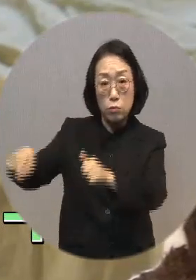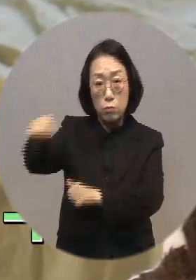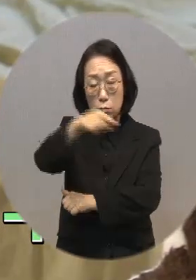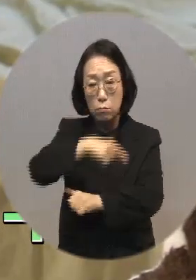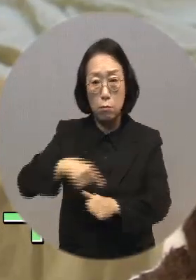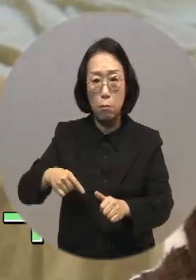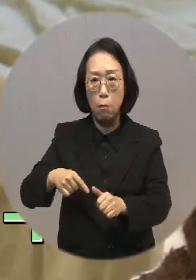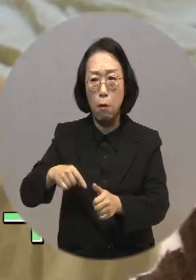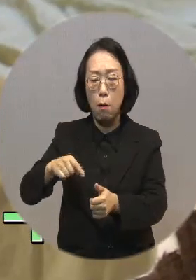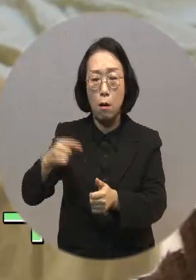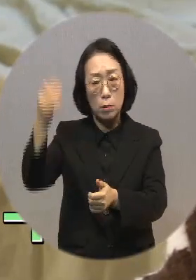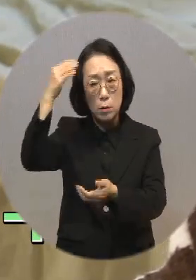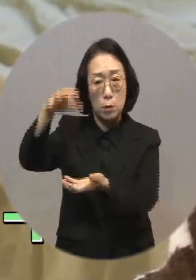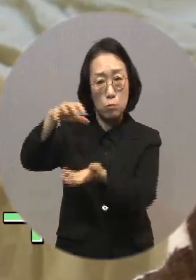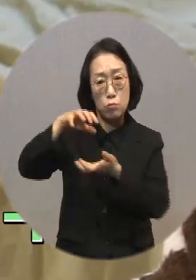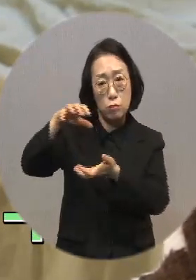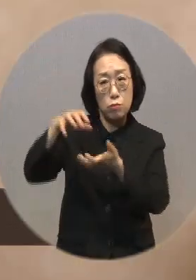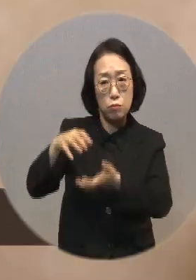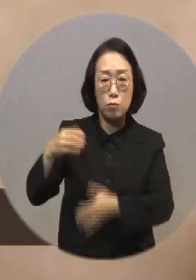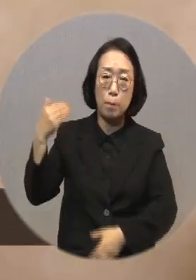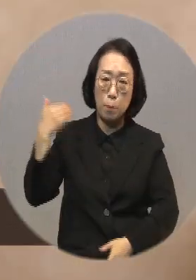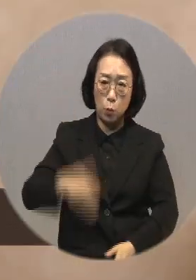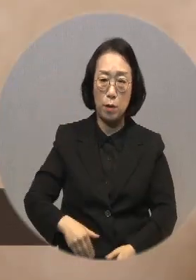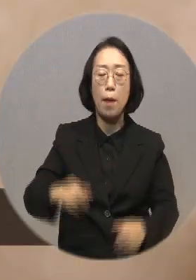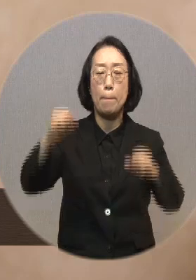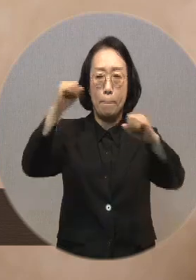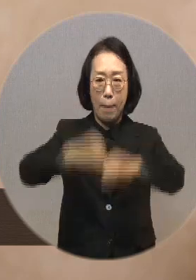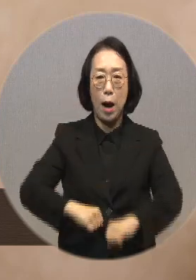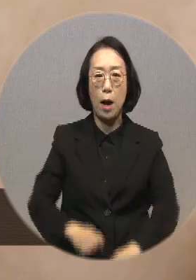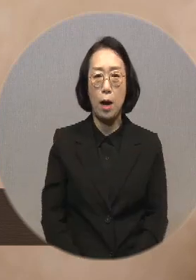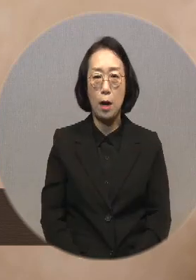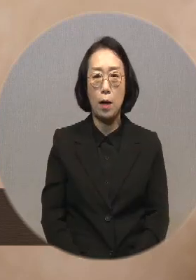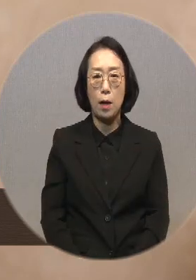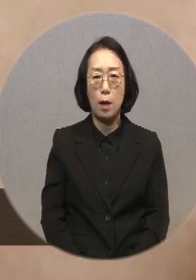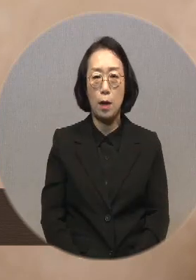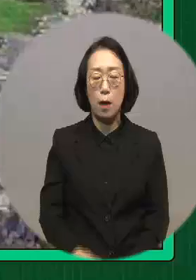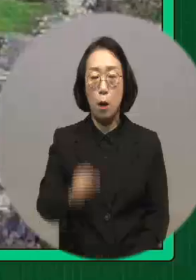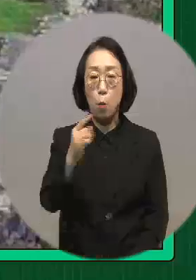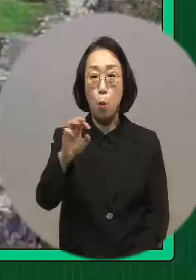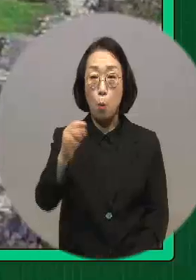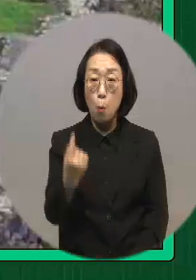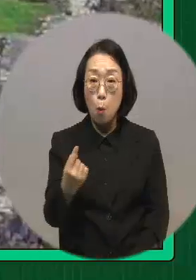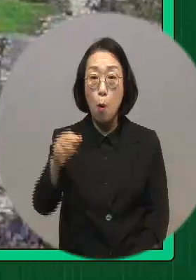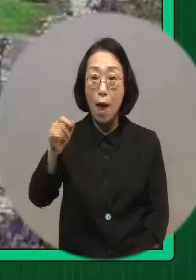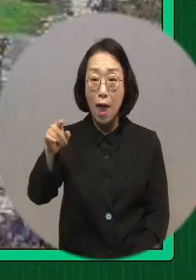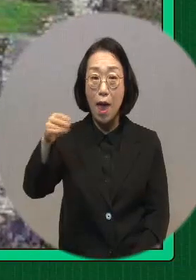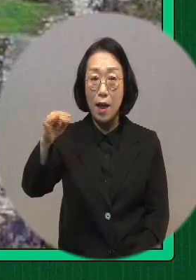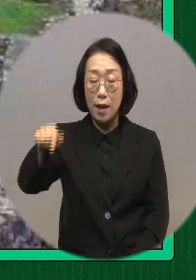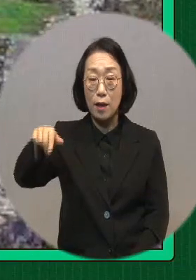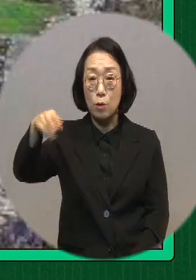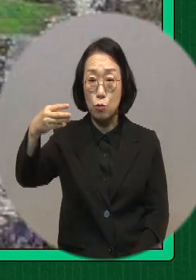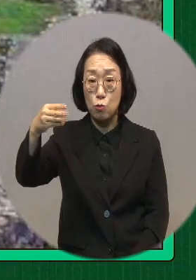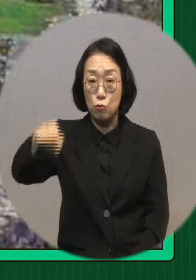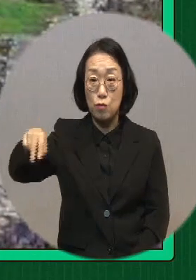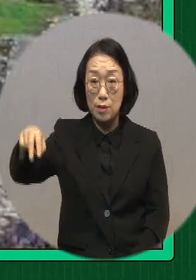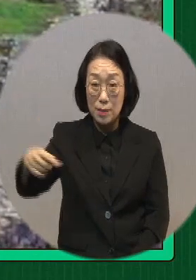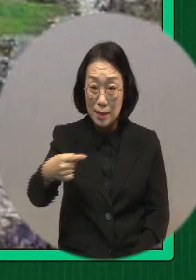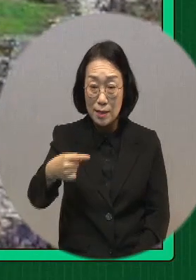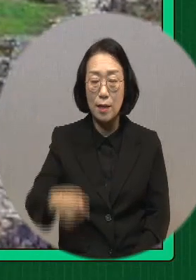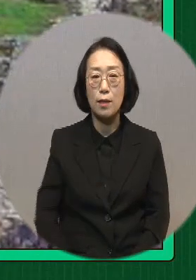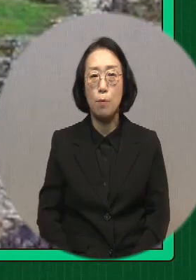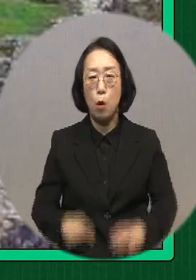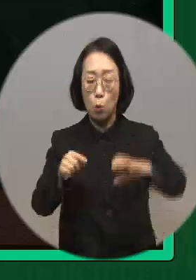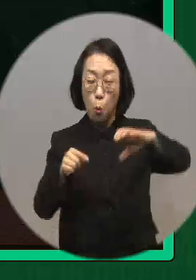필연히 망할 수밖에 없는 그러한 네. 구조였어요. 예컨대 호모 에릭투스 같은 경우는 그 조지아에 드마니시라는 동굴이